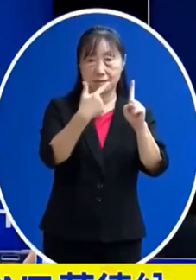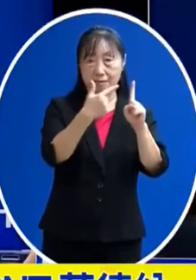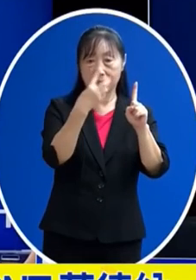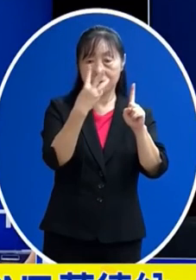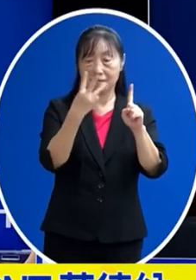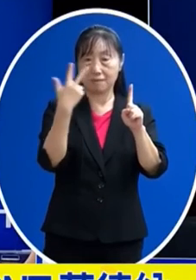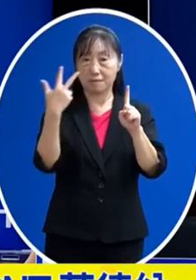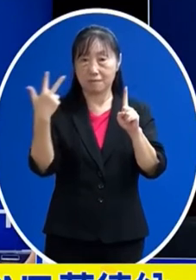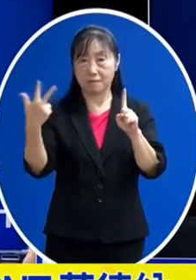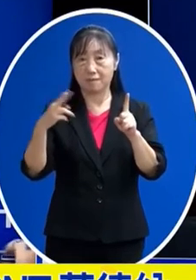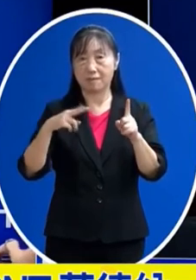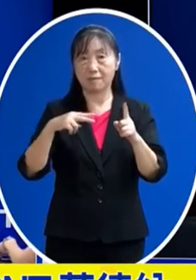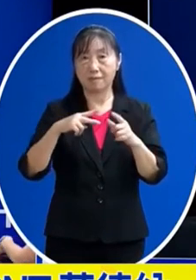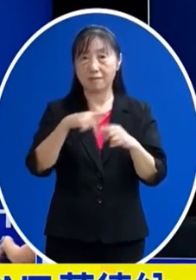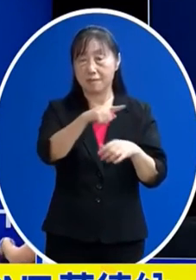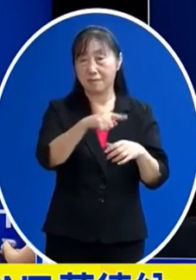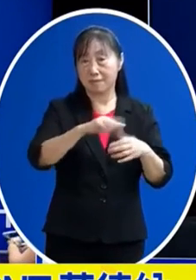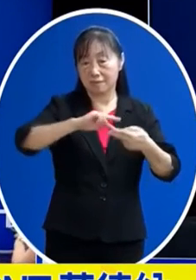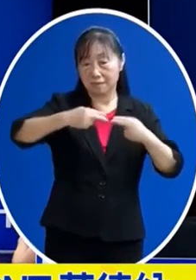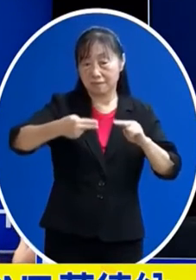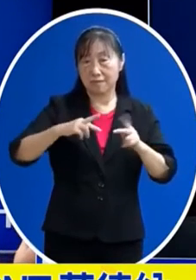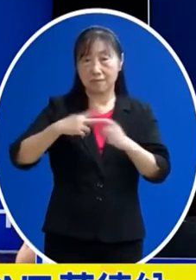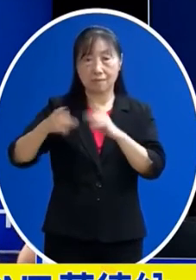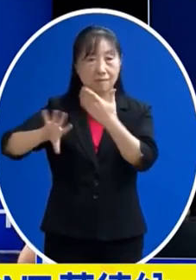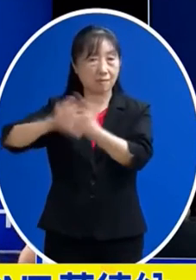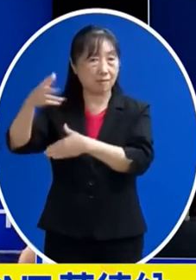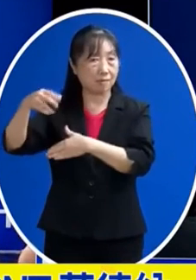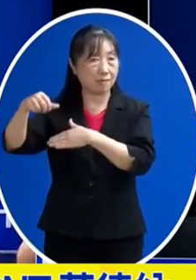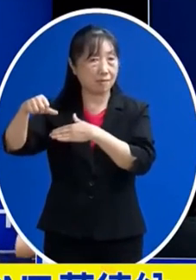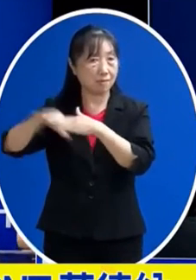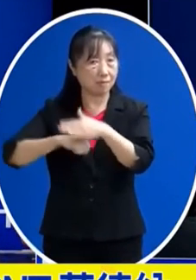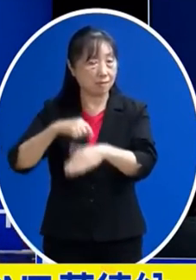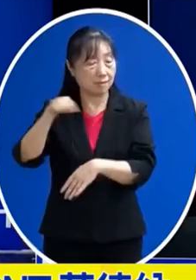16377的定序跟这一周有关于境外的这个